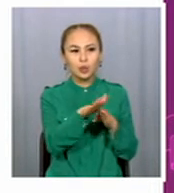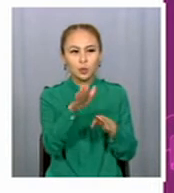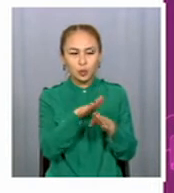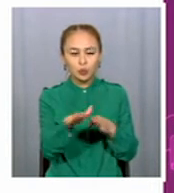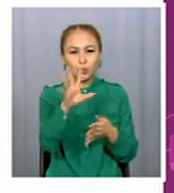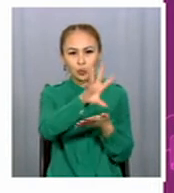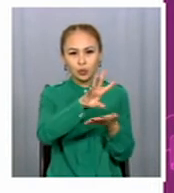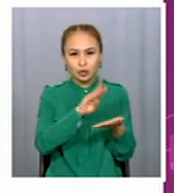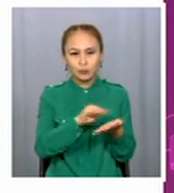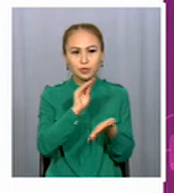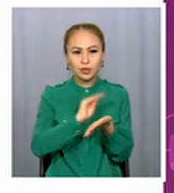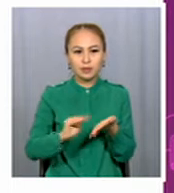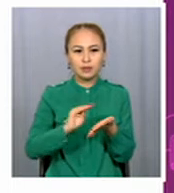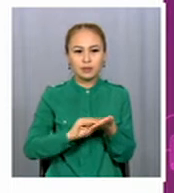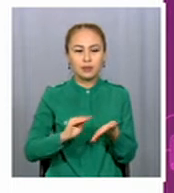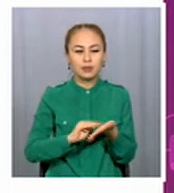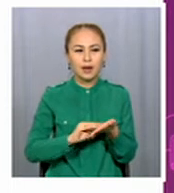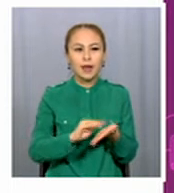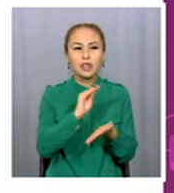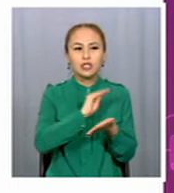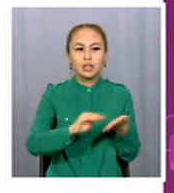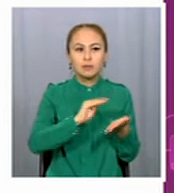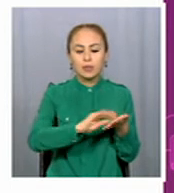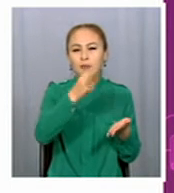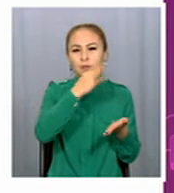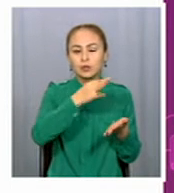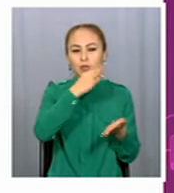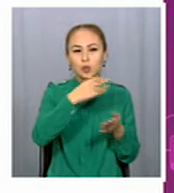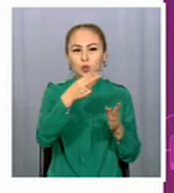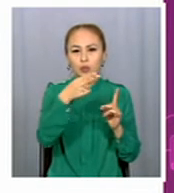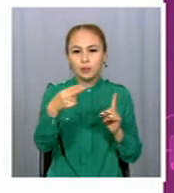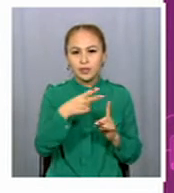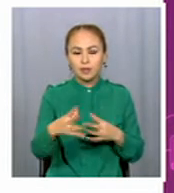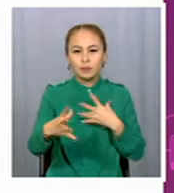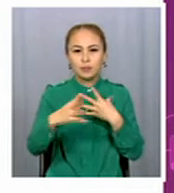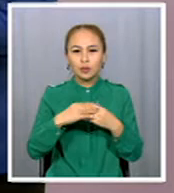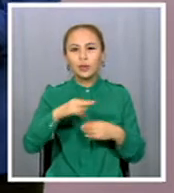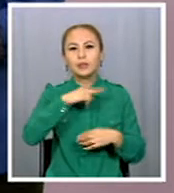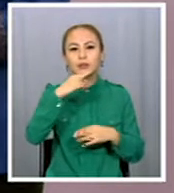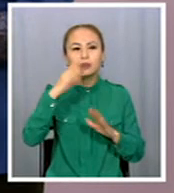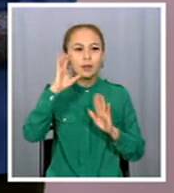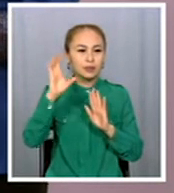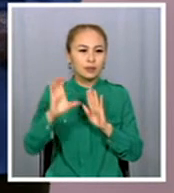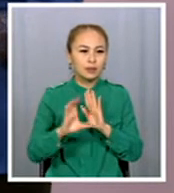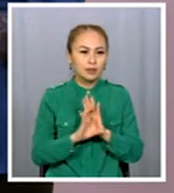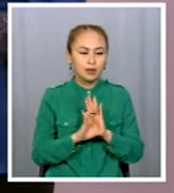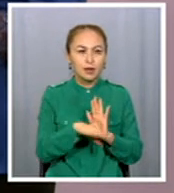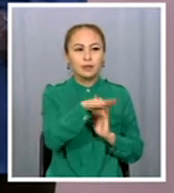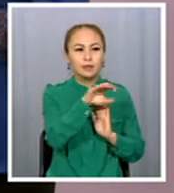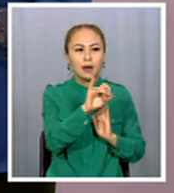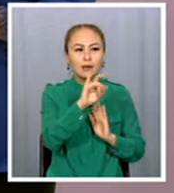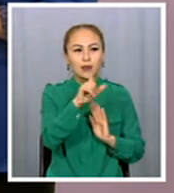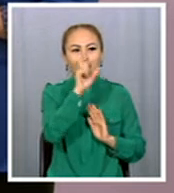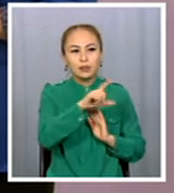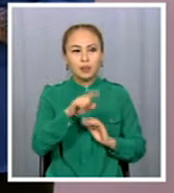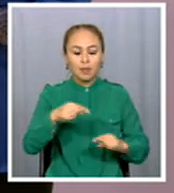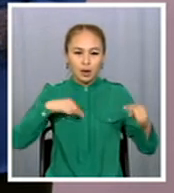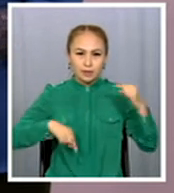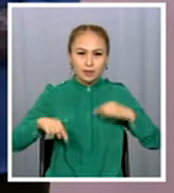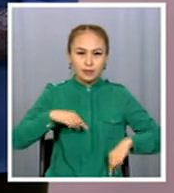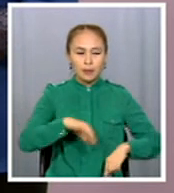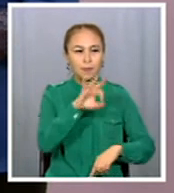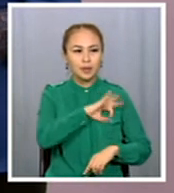көшіріп жазайық. Жазбас бұрын сөйлемдерді мұқият тыңдаңдар. Тары адам ағзасына